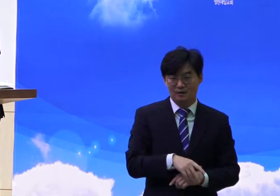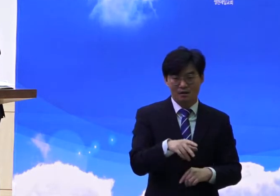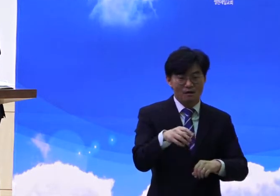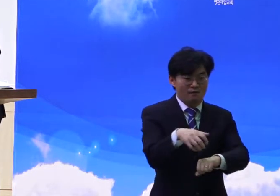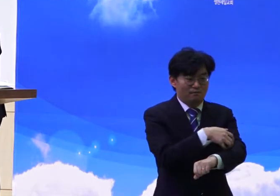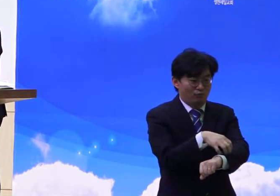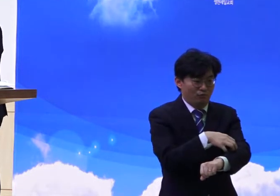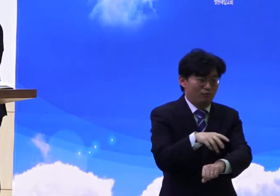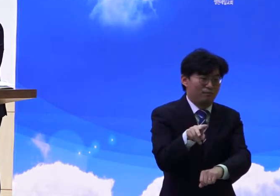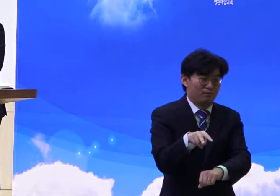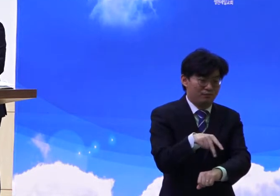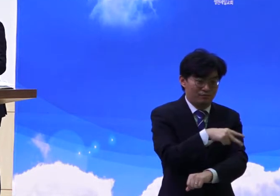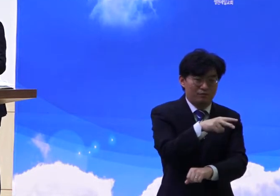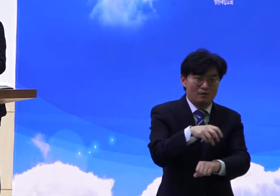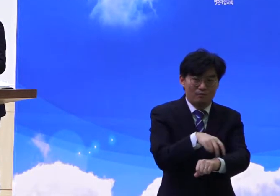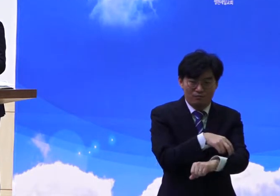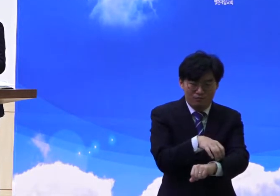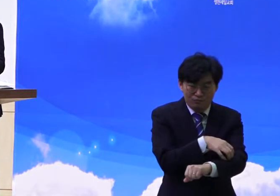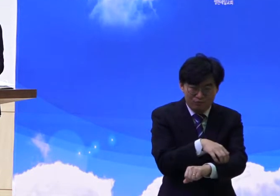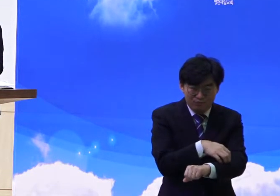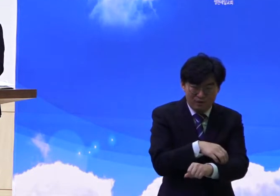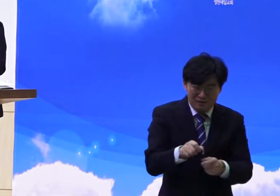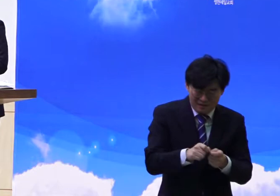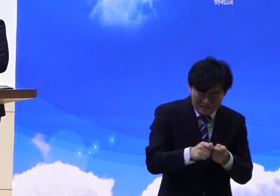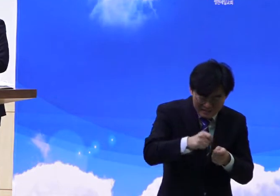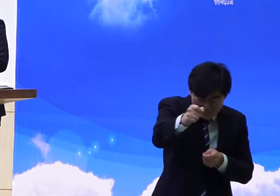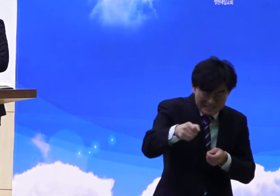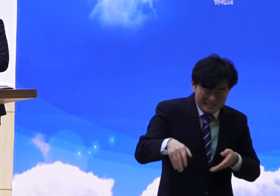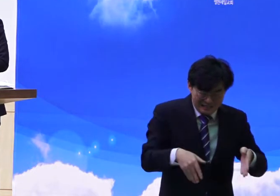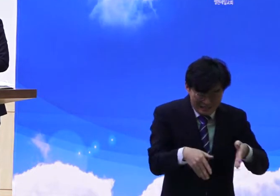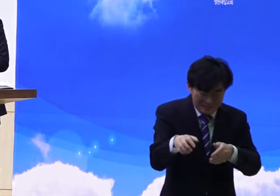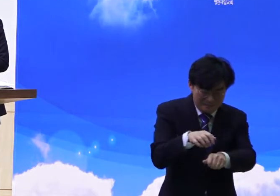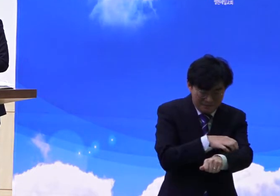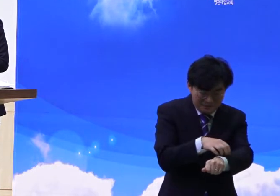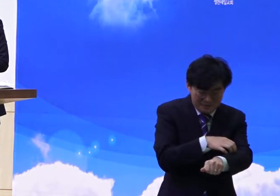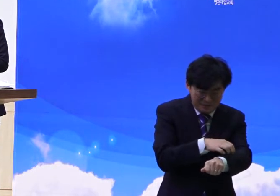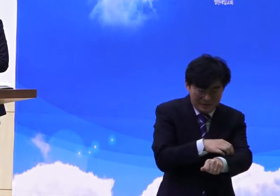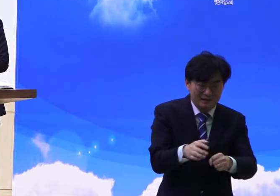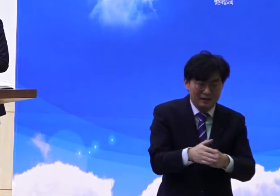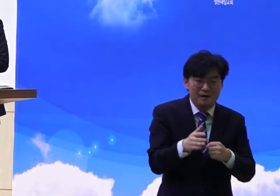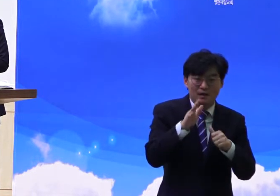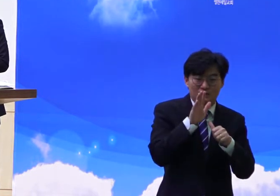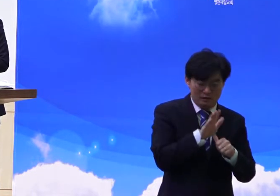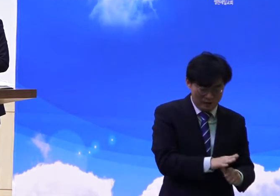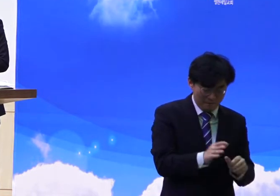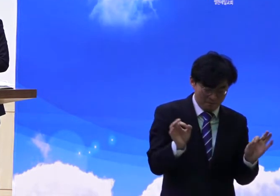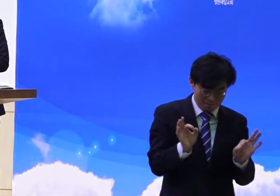어떻게 하나님의 백성이 이렇게까지 마음이 무너질 수가 있을까요?